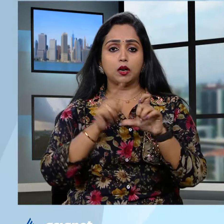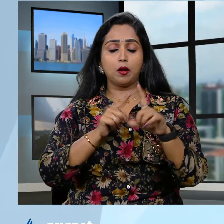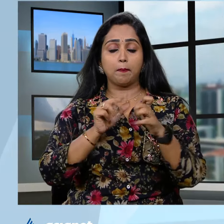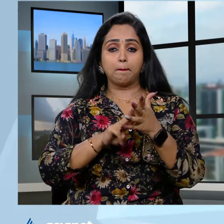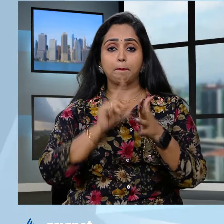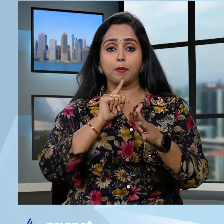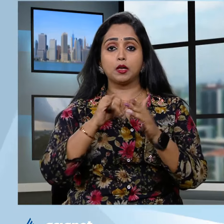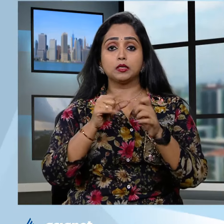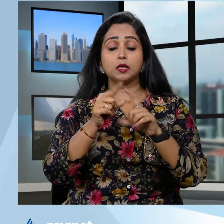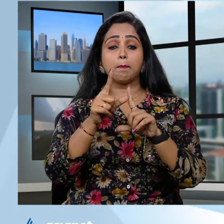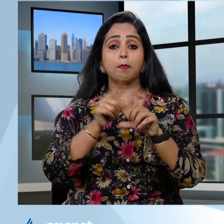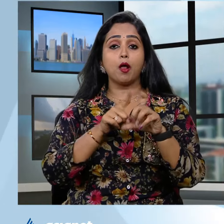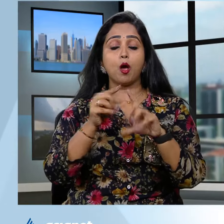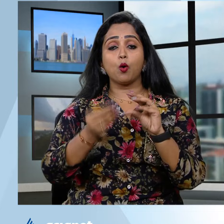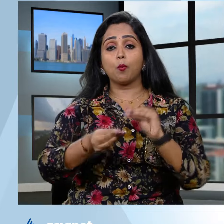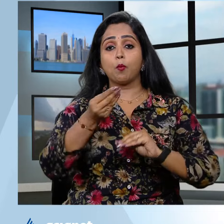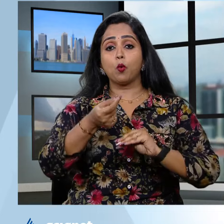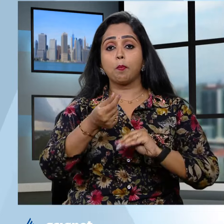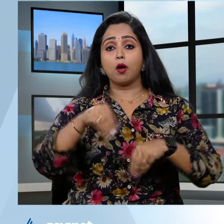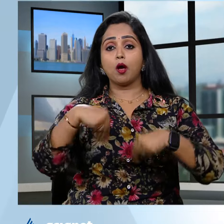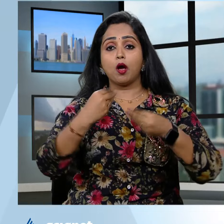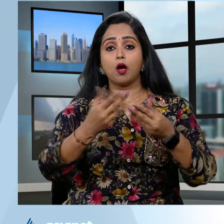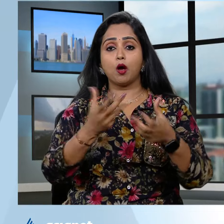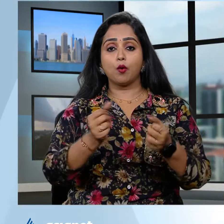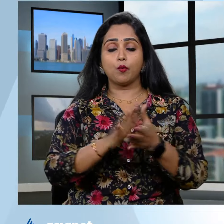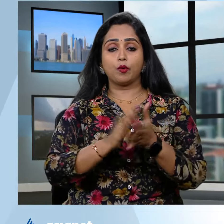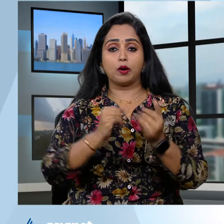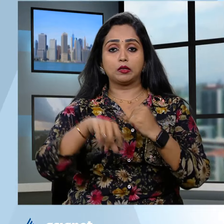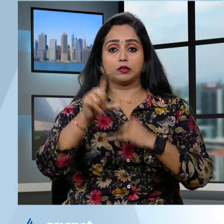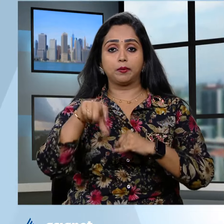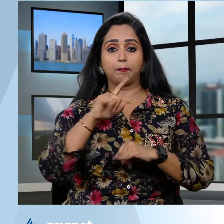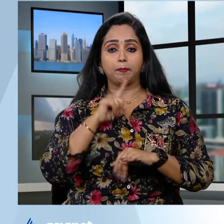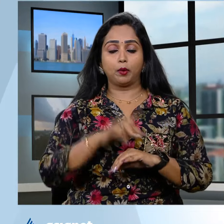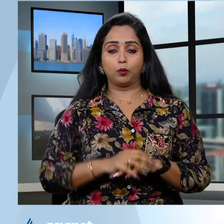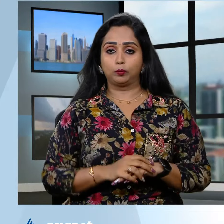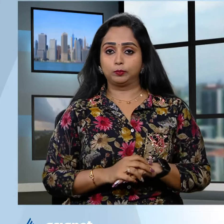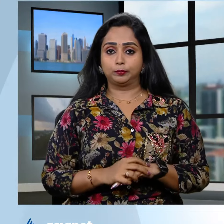കൂടുതൽ പണം അനുവദിക്കണമെന്ന് പി എസ് സുബാലും ആവശ്യപ്പെട്ടു.